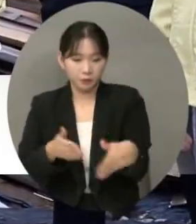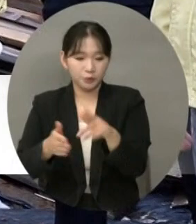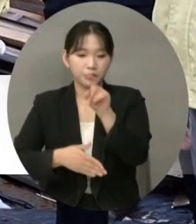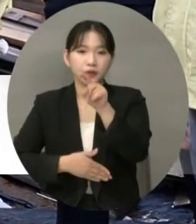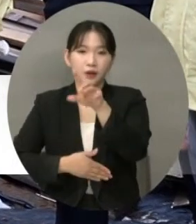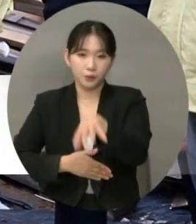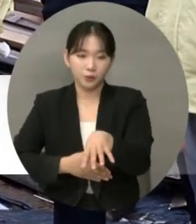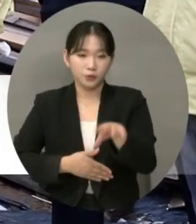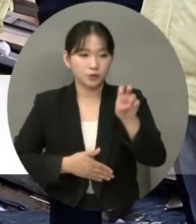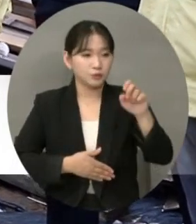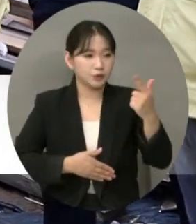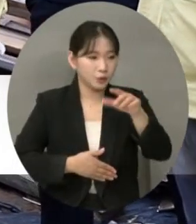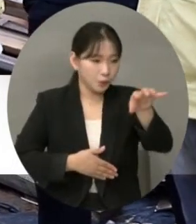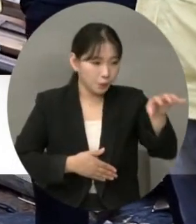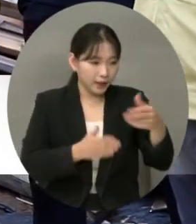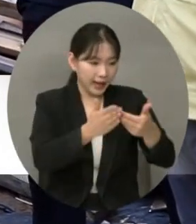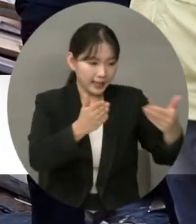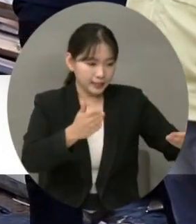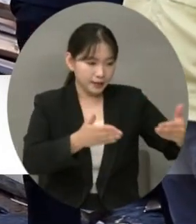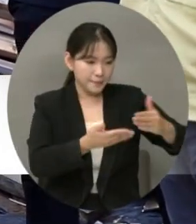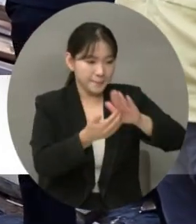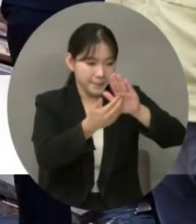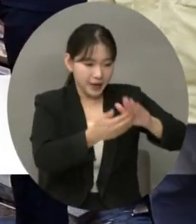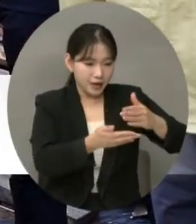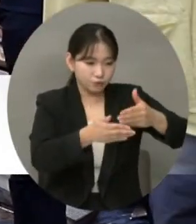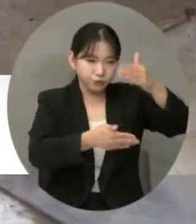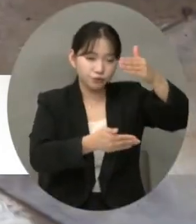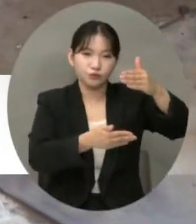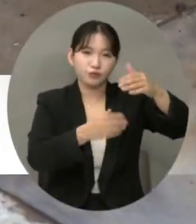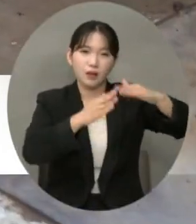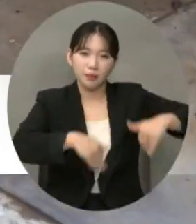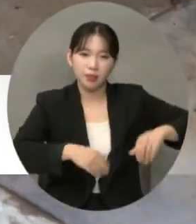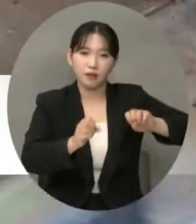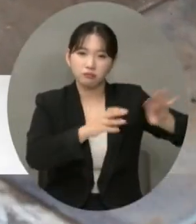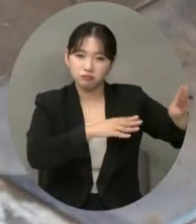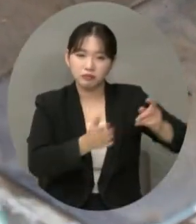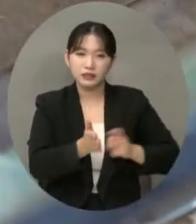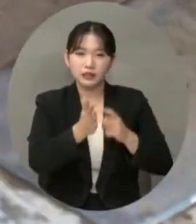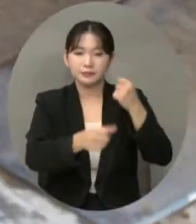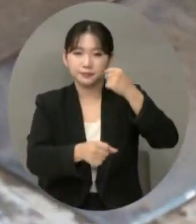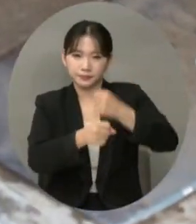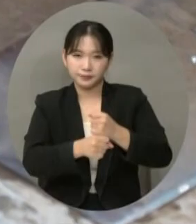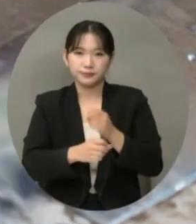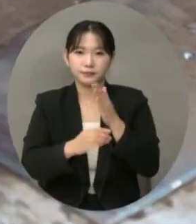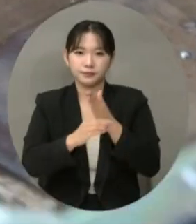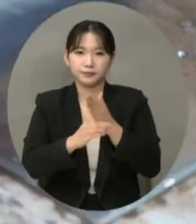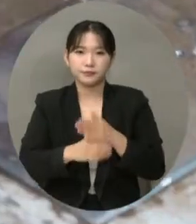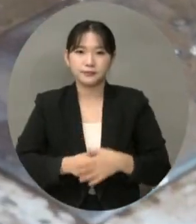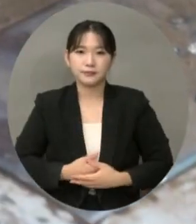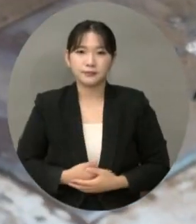11곳과 26곳의 하천 제방이 붕괴되거나 유실돼 응급 복구 작업이 이어지고 있습니다.